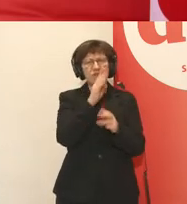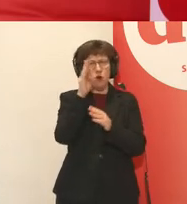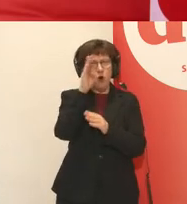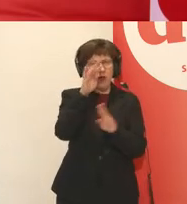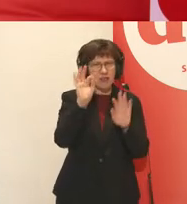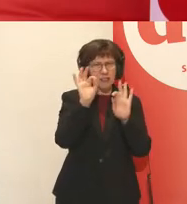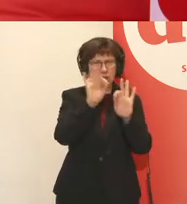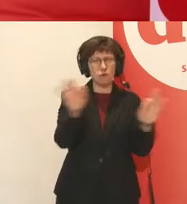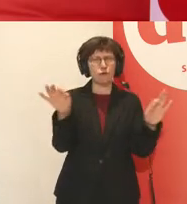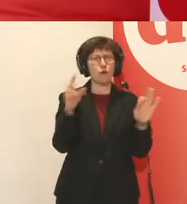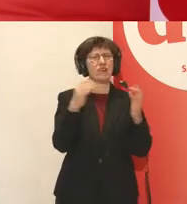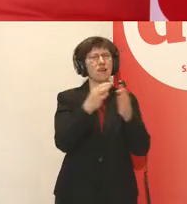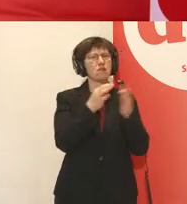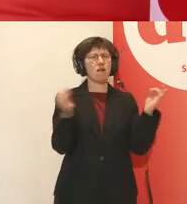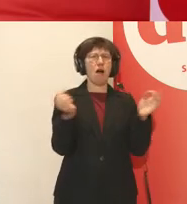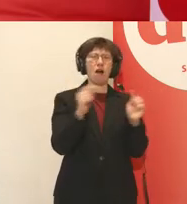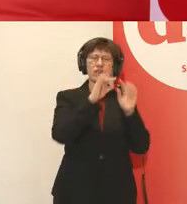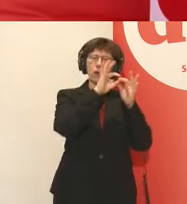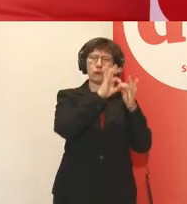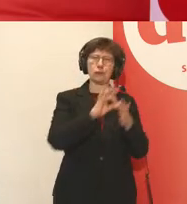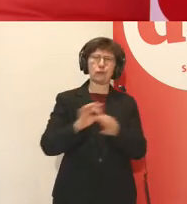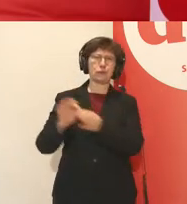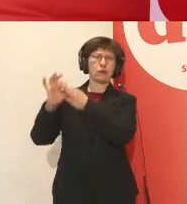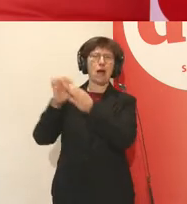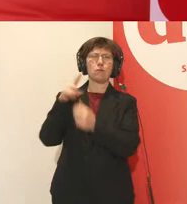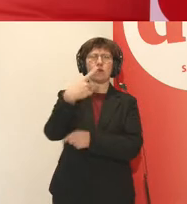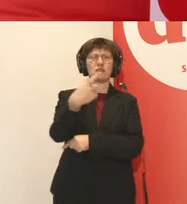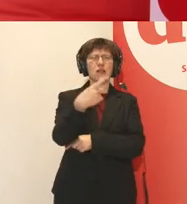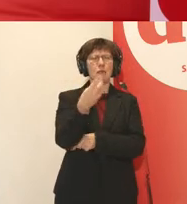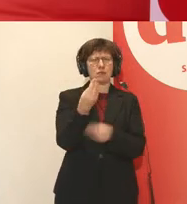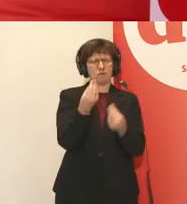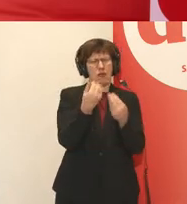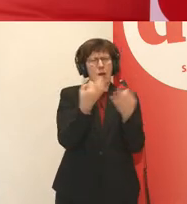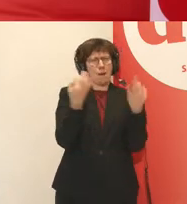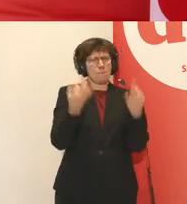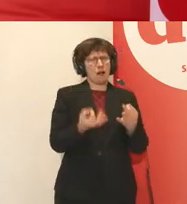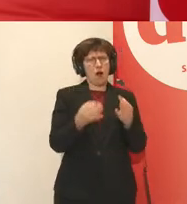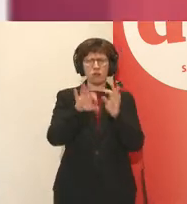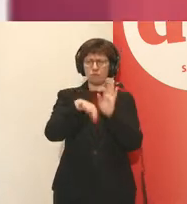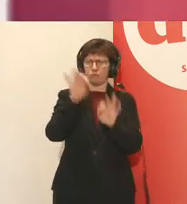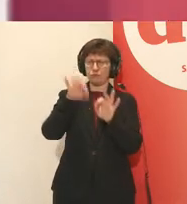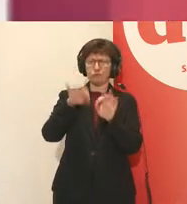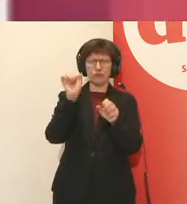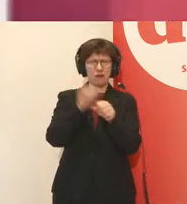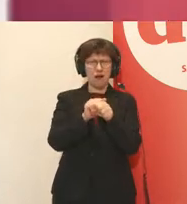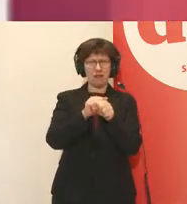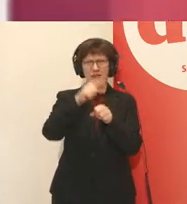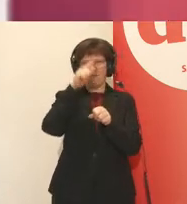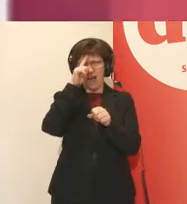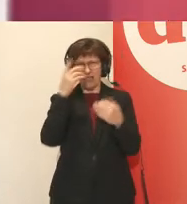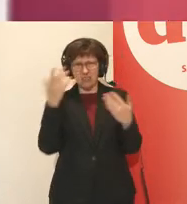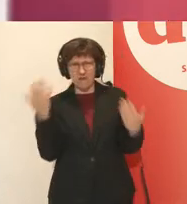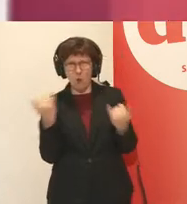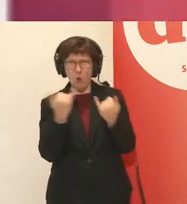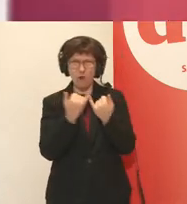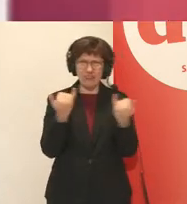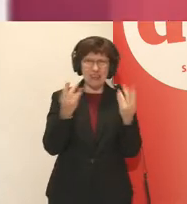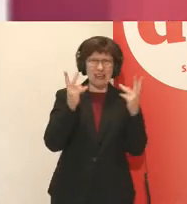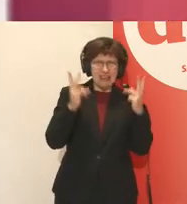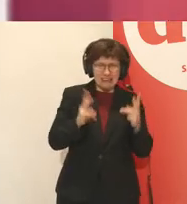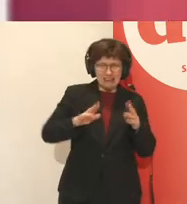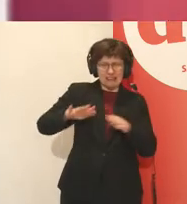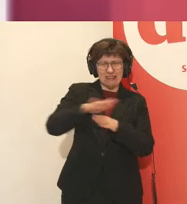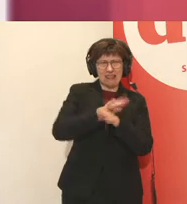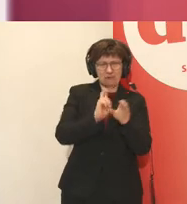durch den tag zu leiten so dass ihr immer das findet was ihr braucht dass ihr wisst wann er wo sein müsst um in der richtigen